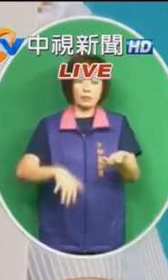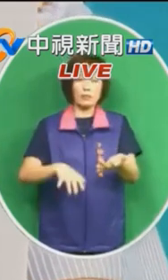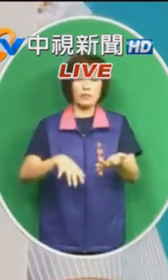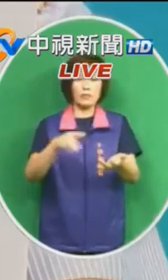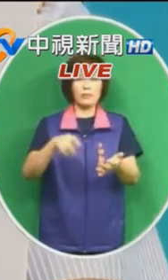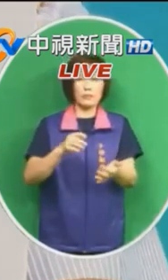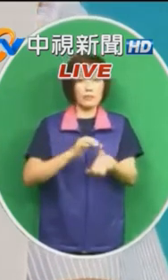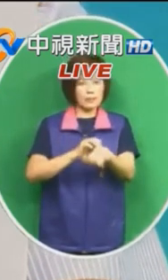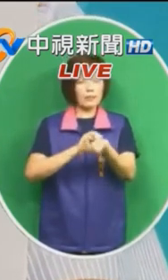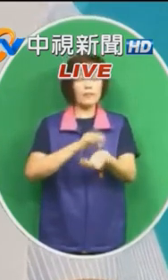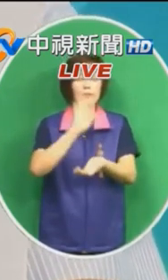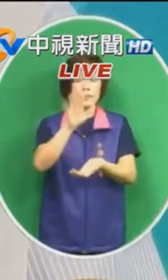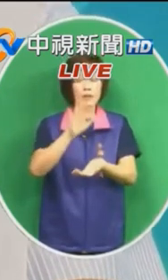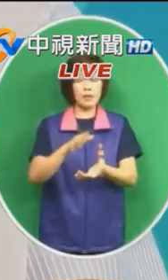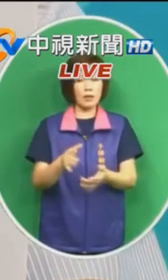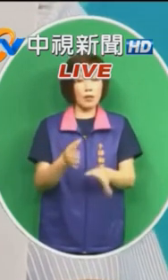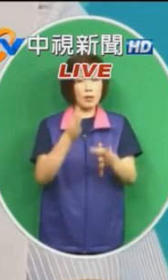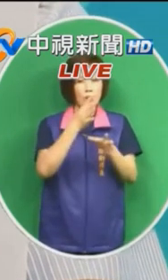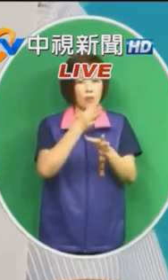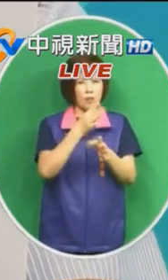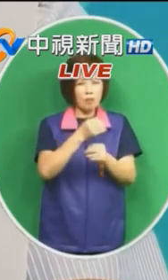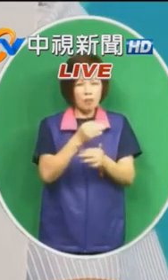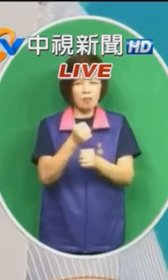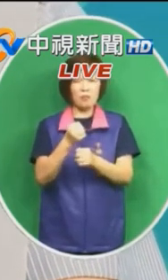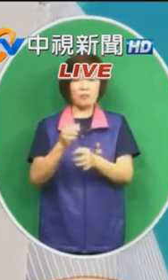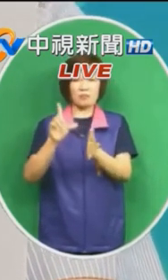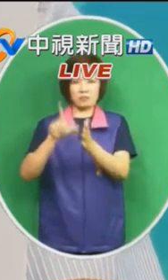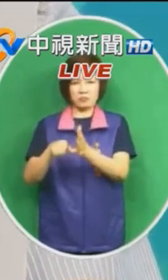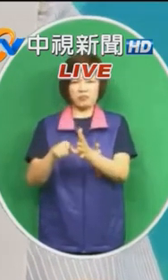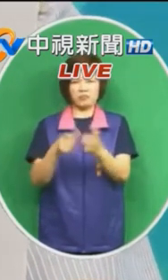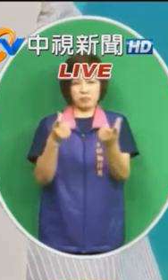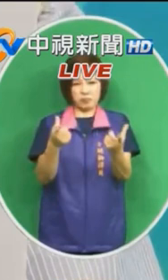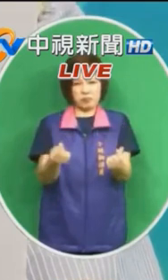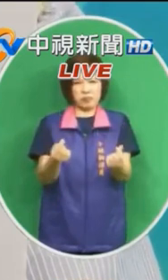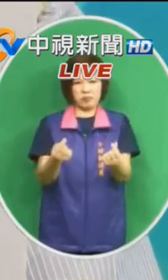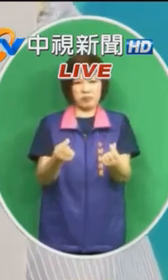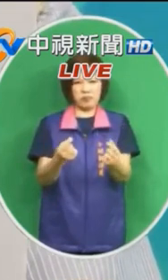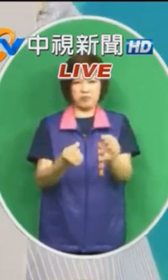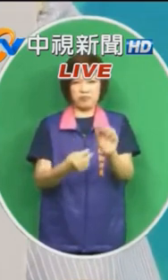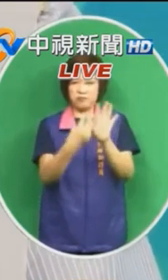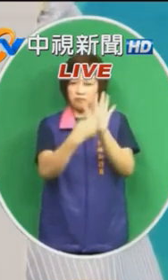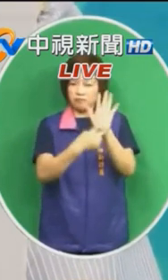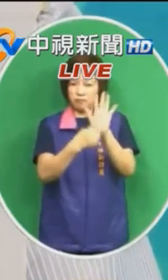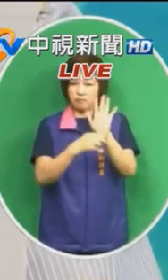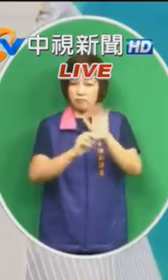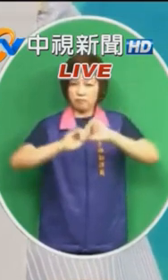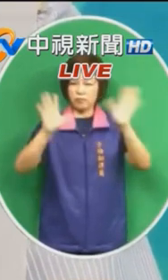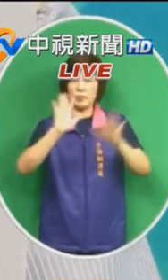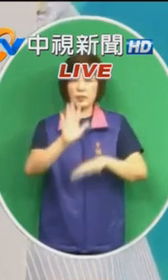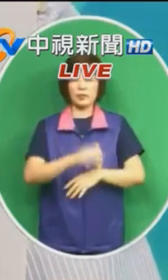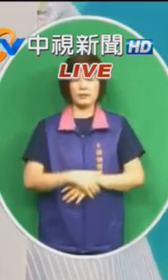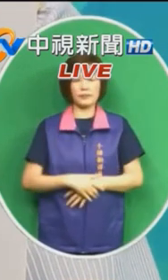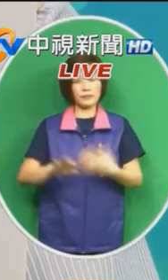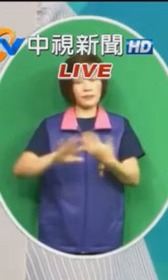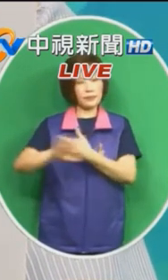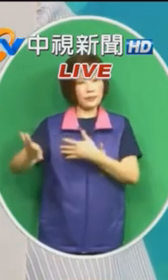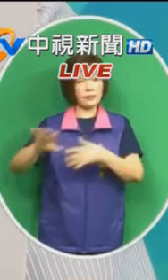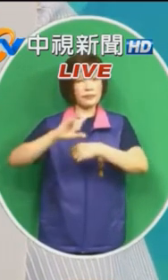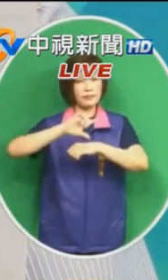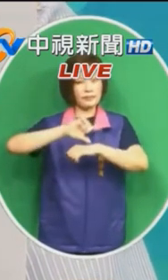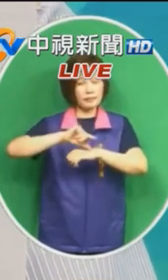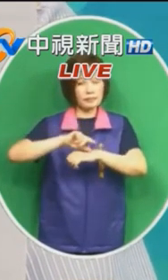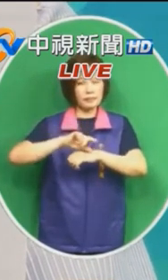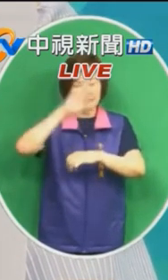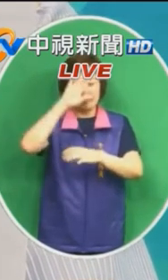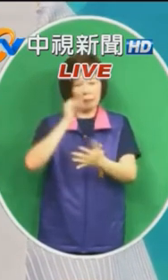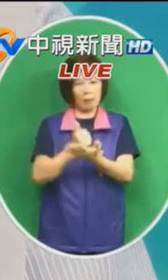叠，哎，我们也是一一把它列出来哈。那其余的时间哦，各确诊的个案